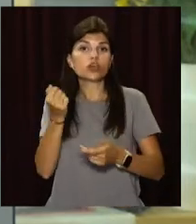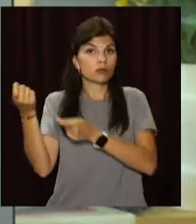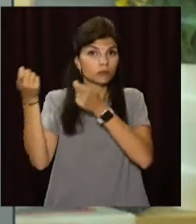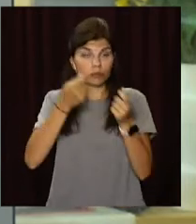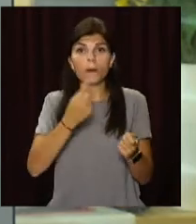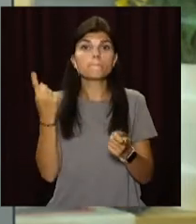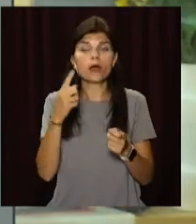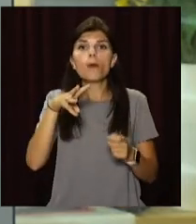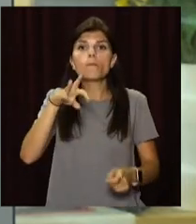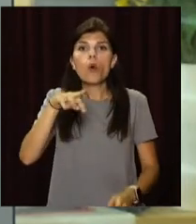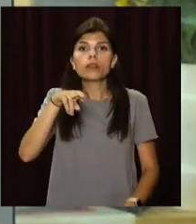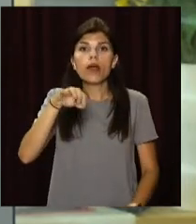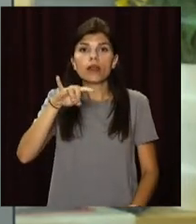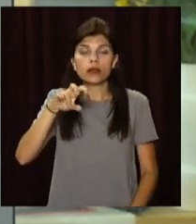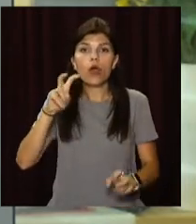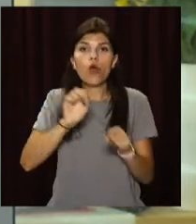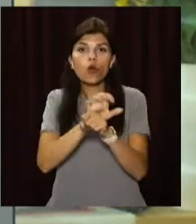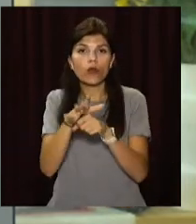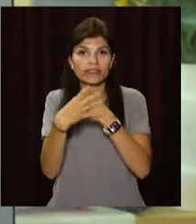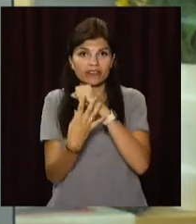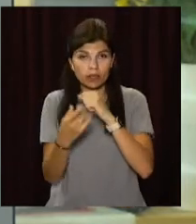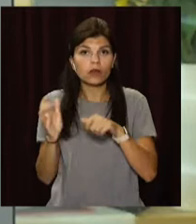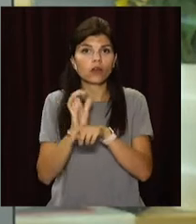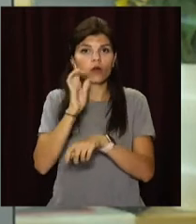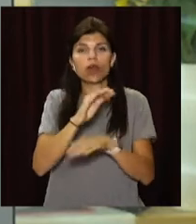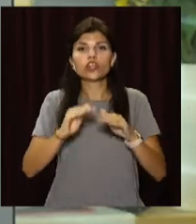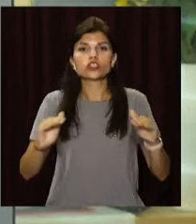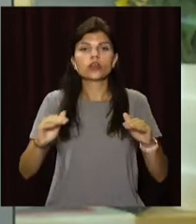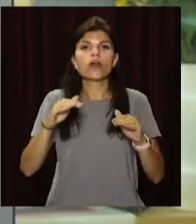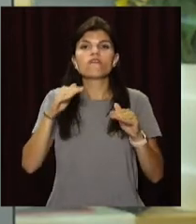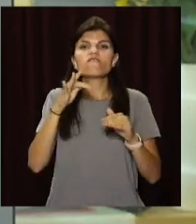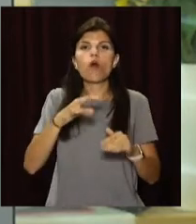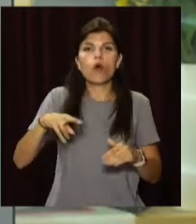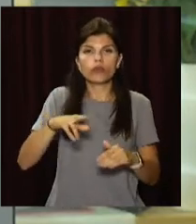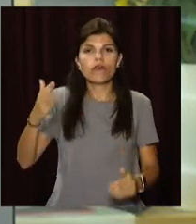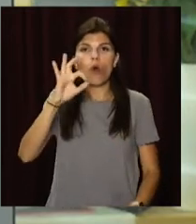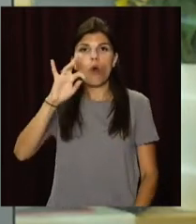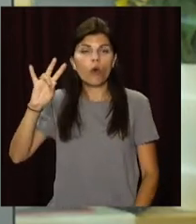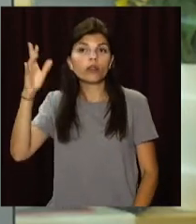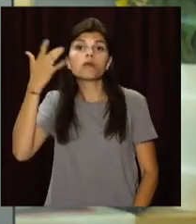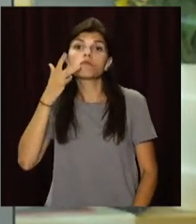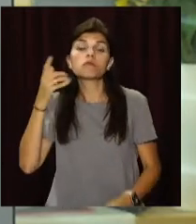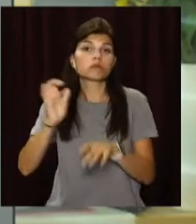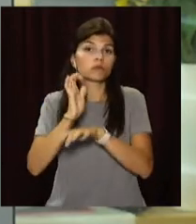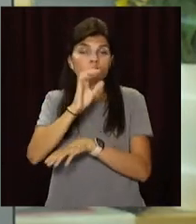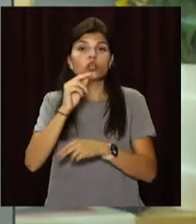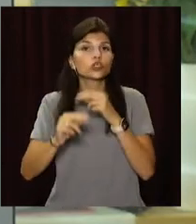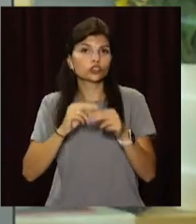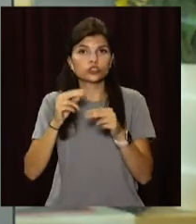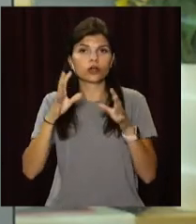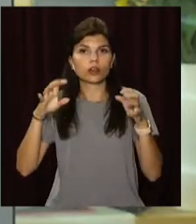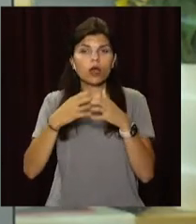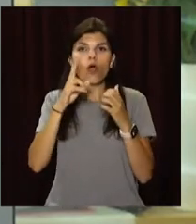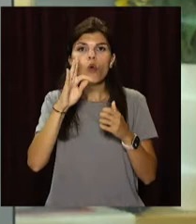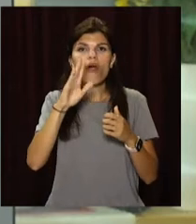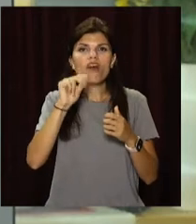партію вакцини «Модерна» проти COVID-19. Її доправив дитячий фонд ООН. Уряд Сполучених Штатів надав препарат через глобальний механізм